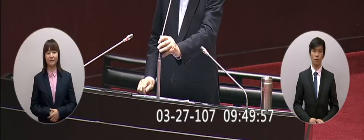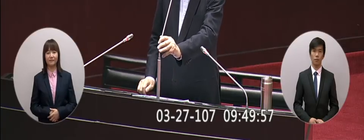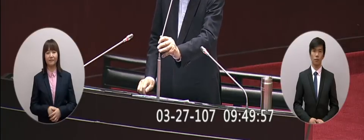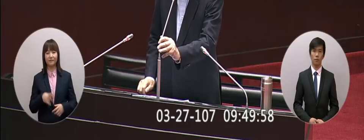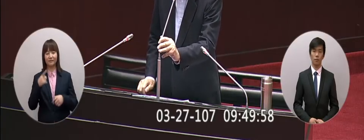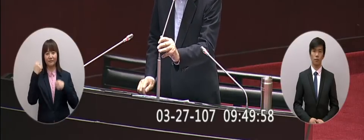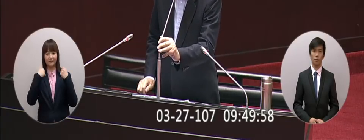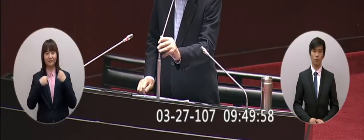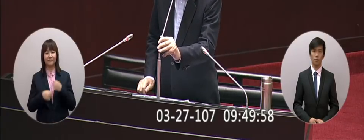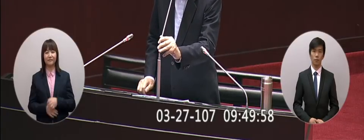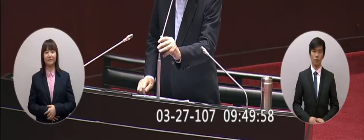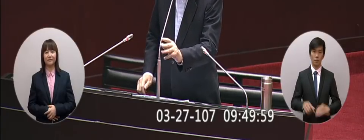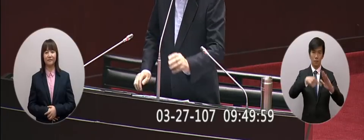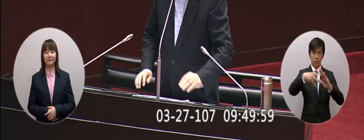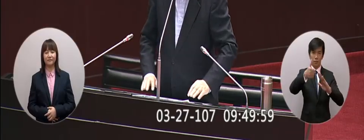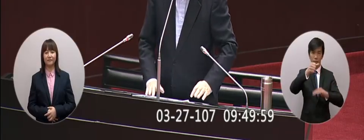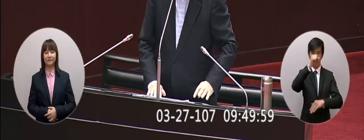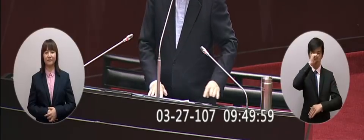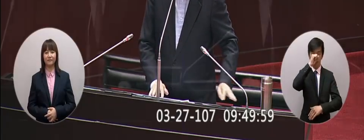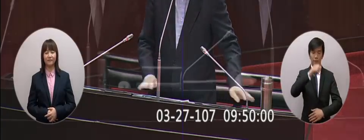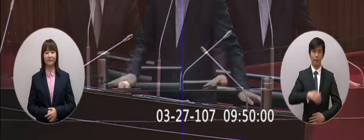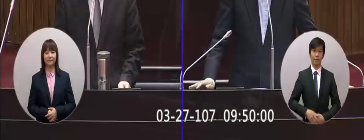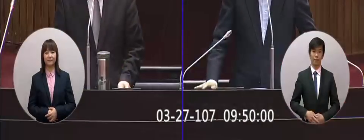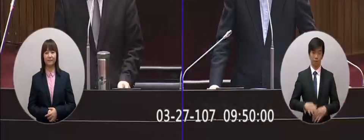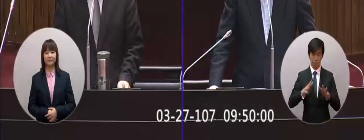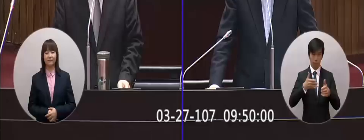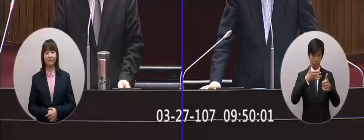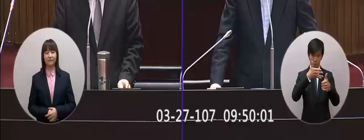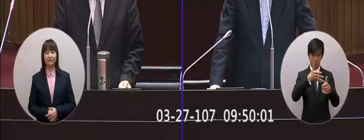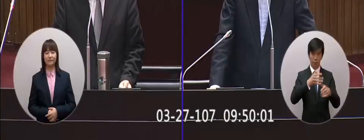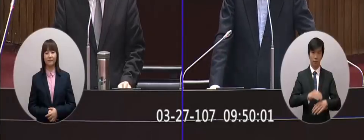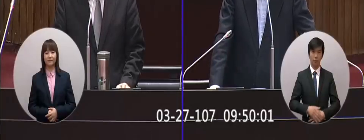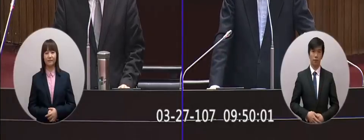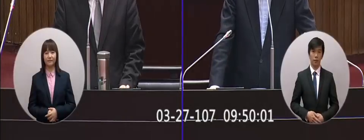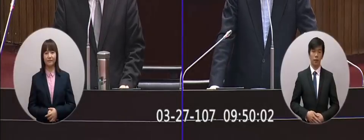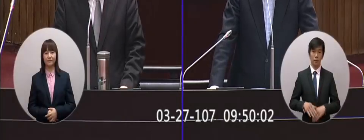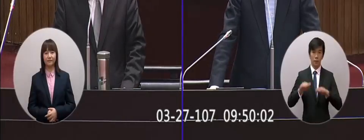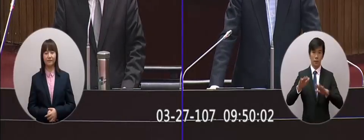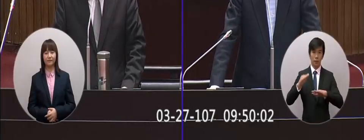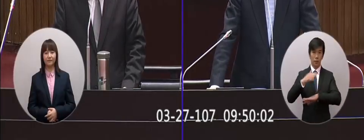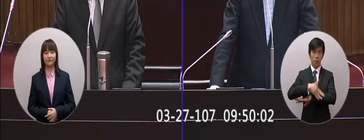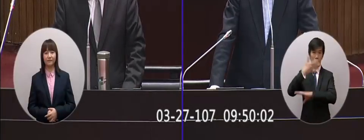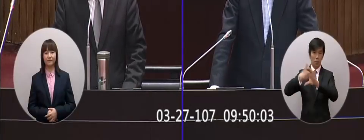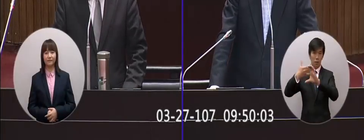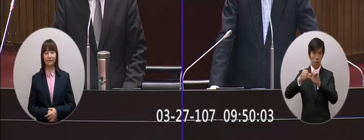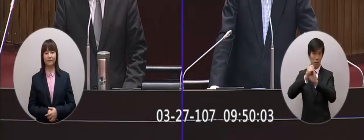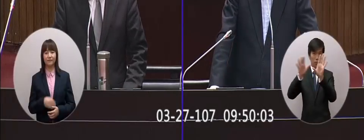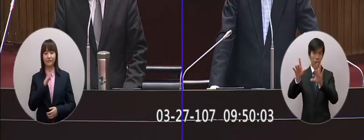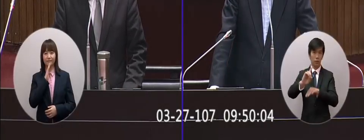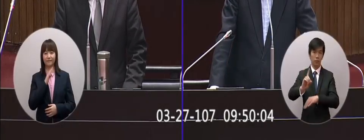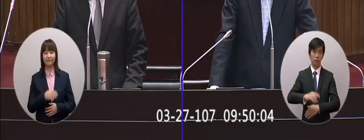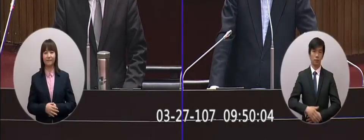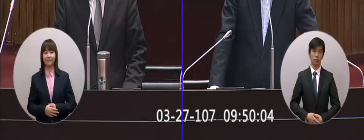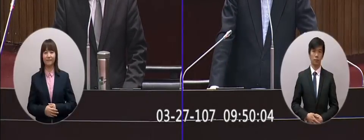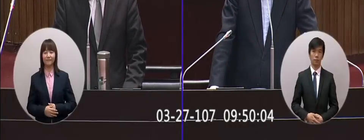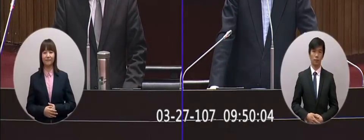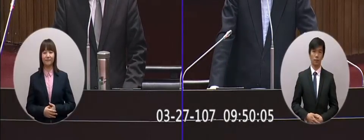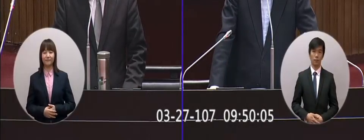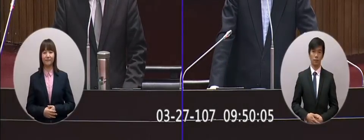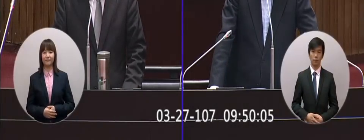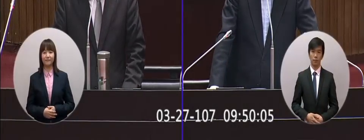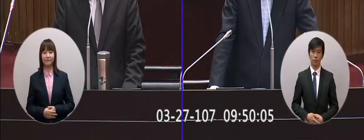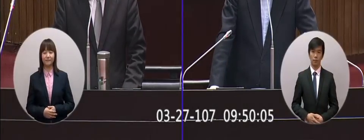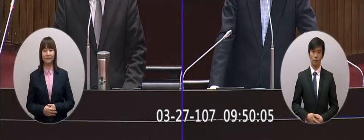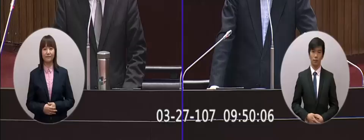魏院长， 院长好哈。先请教一个问题啊，今天有一个媒体的报道说啊， 是 我们